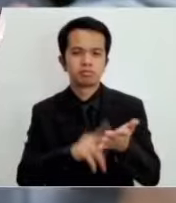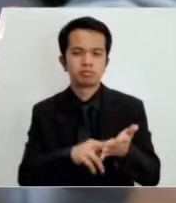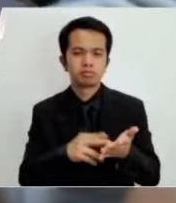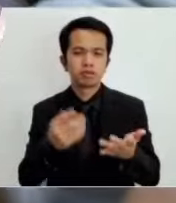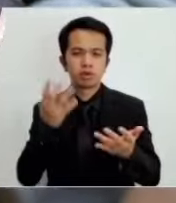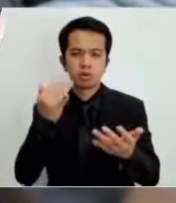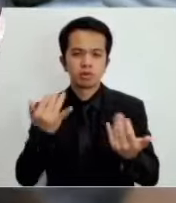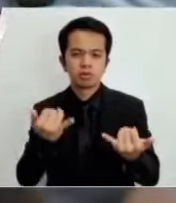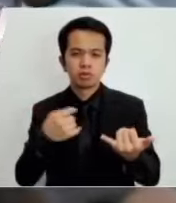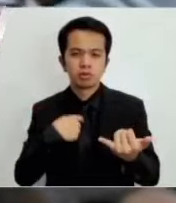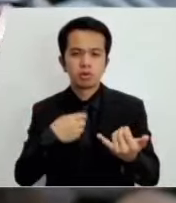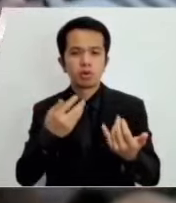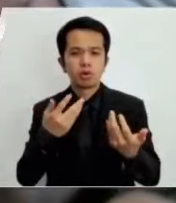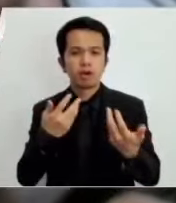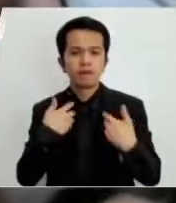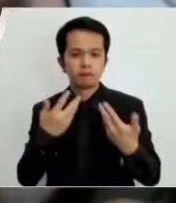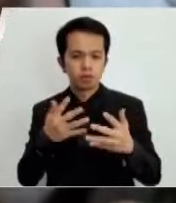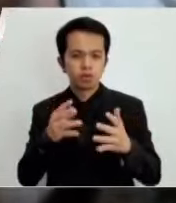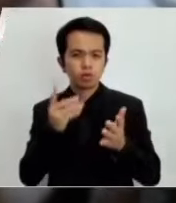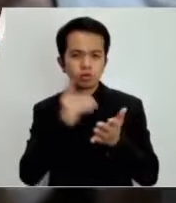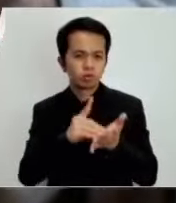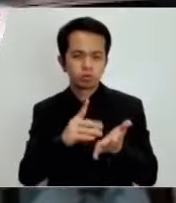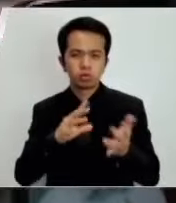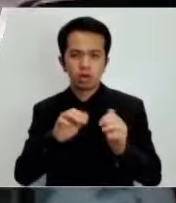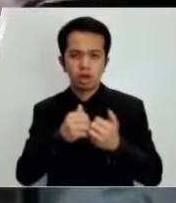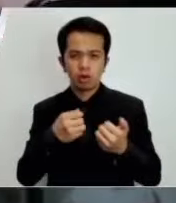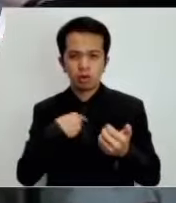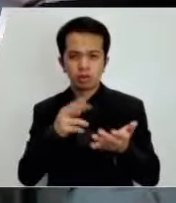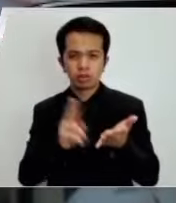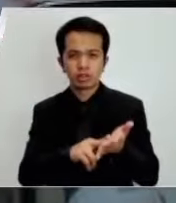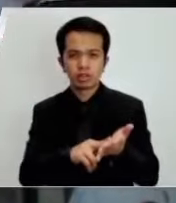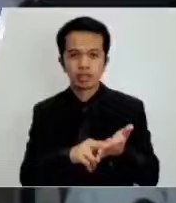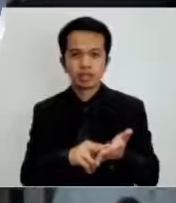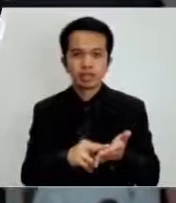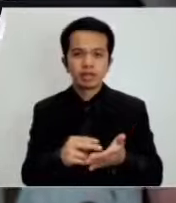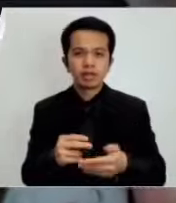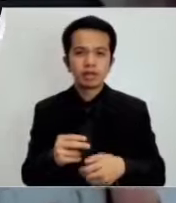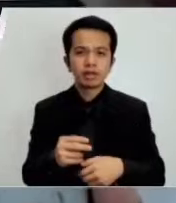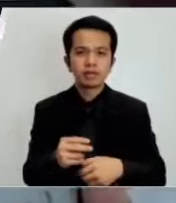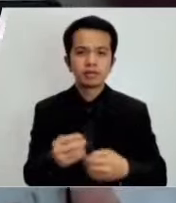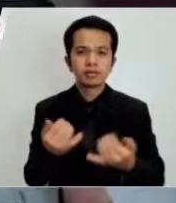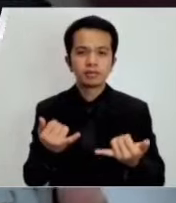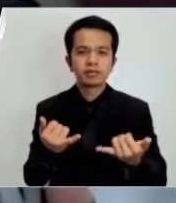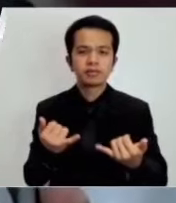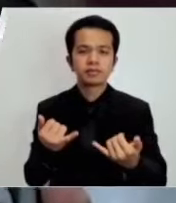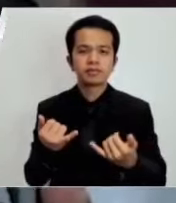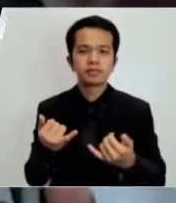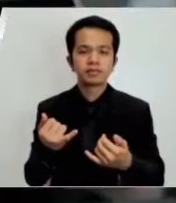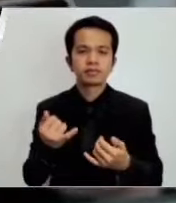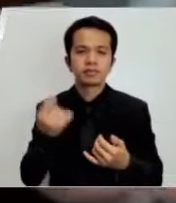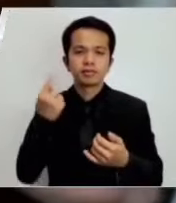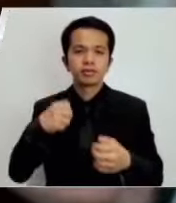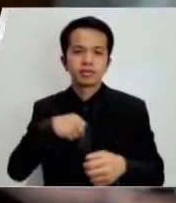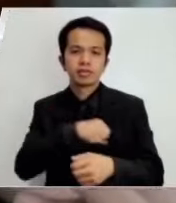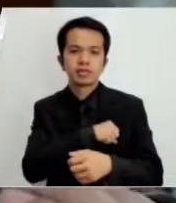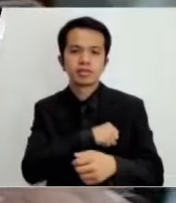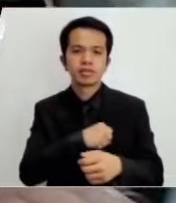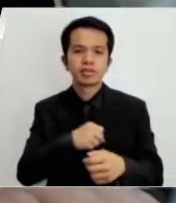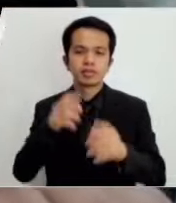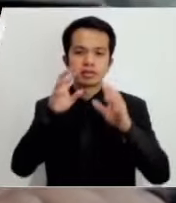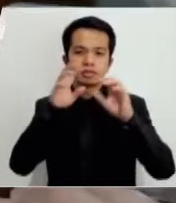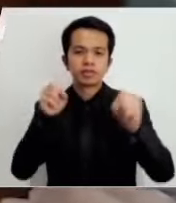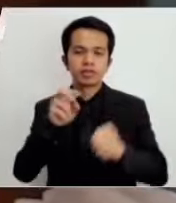yet. So how can I sign? They don't want to let me sign. I have high respects to Senate President Zubiri. I'm willing to